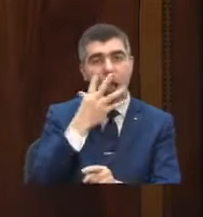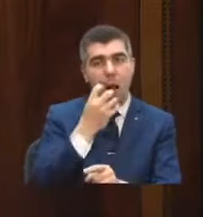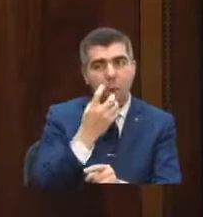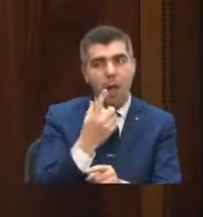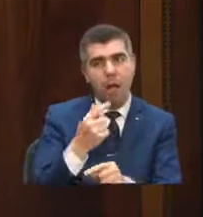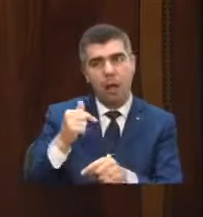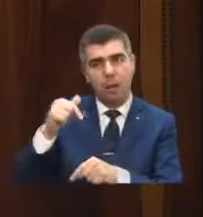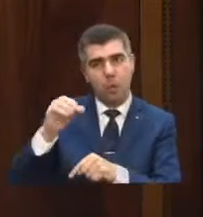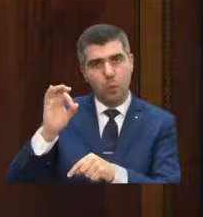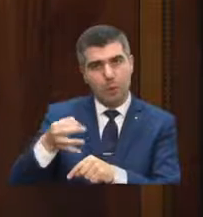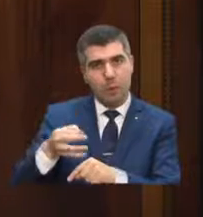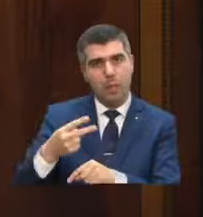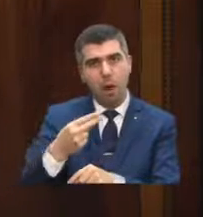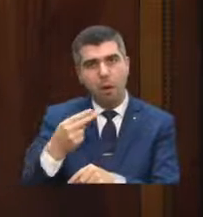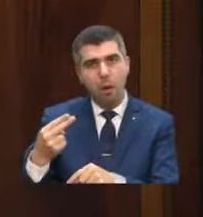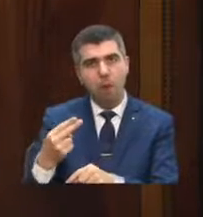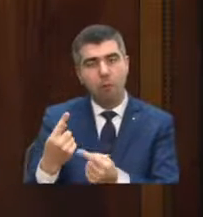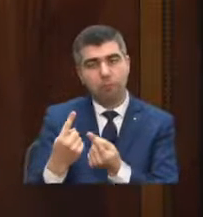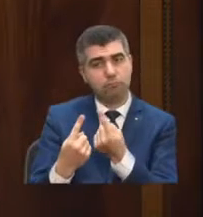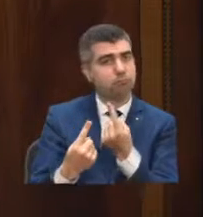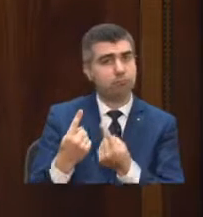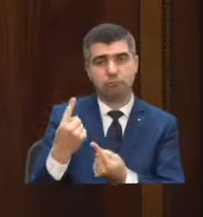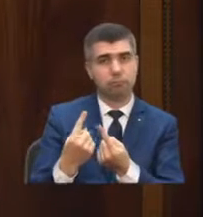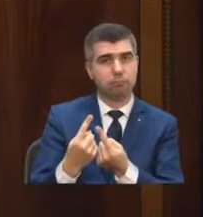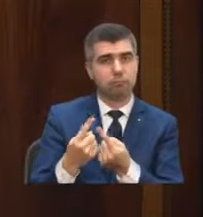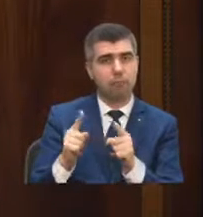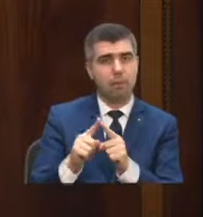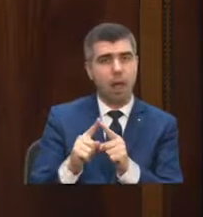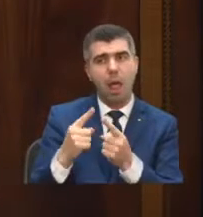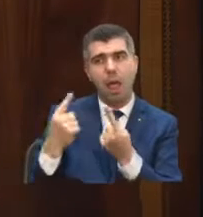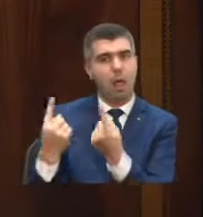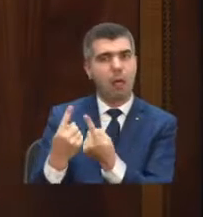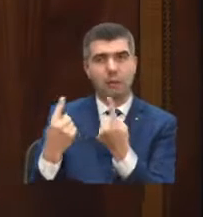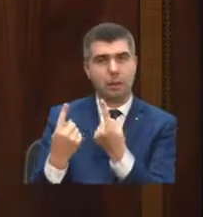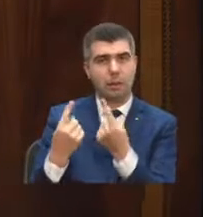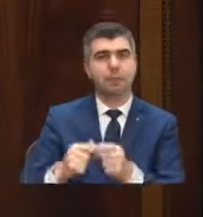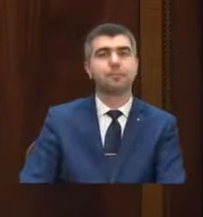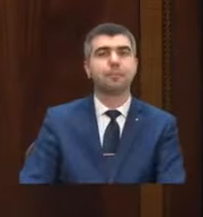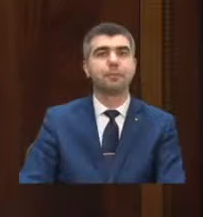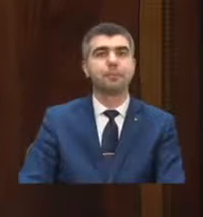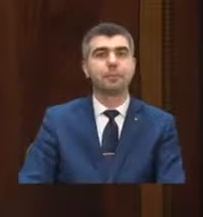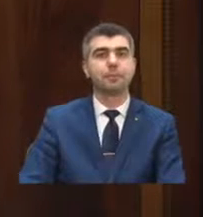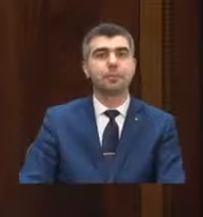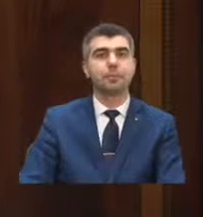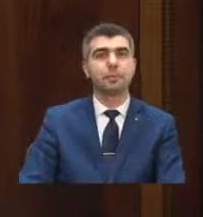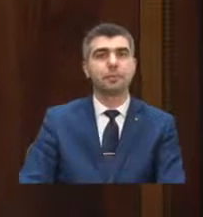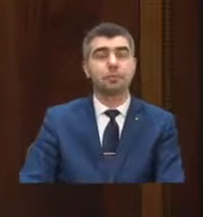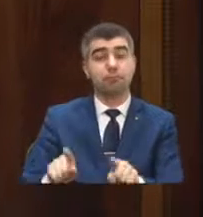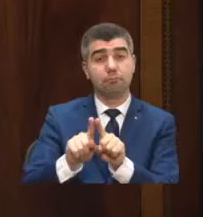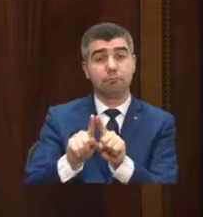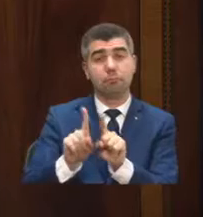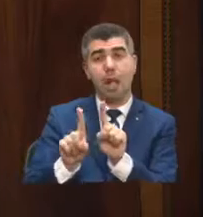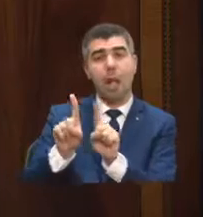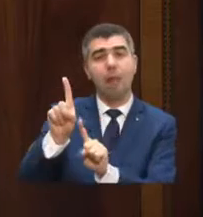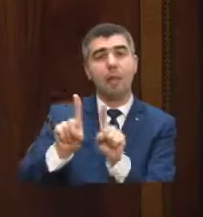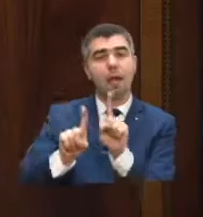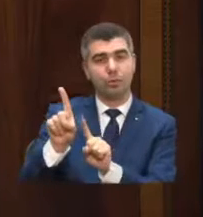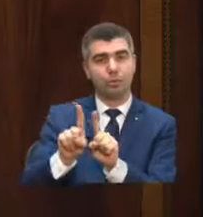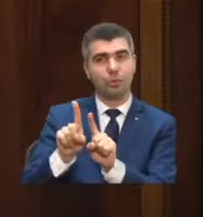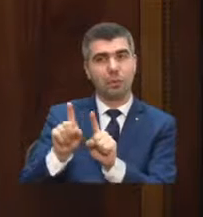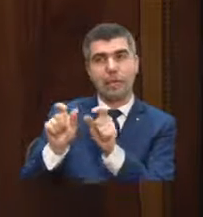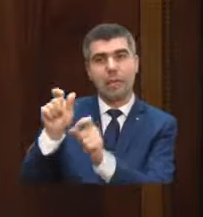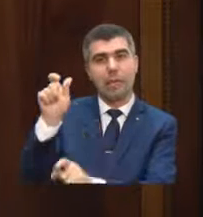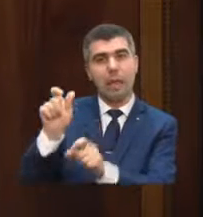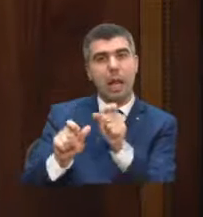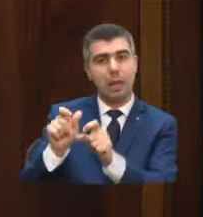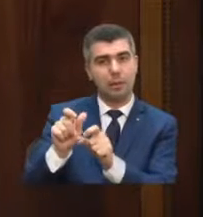مع العمل يعني ما كيداش مباشره، لان الانفلونزا هي مساله عاديه. للاسف وقعت 11 الحاله، وبالمناسبه